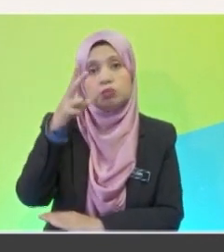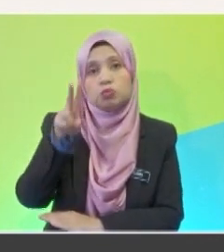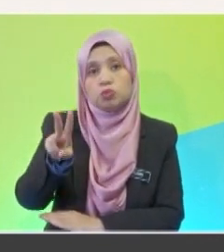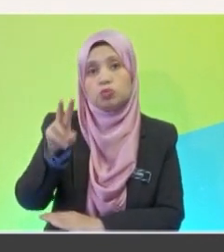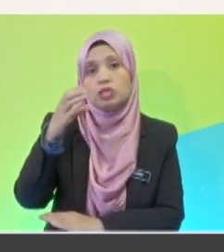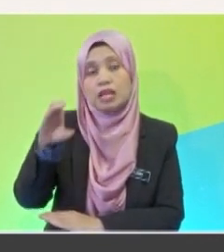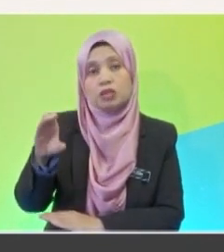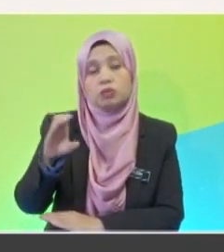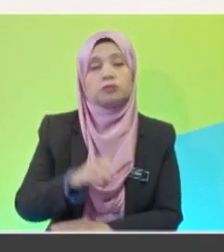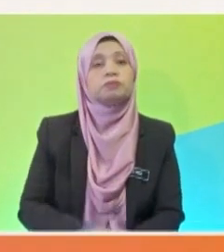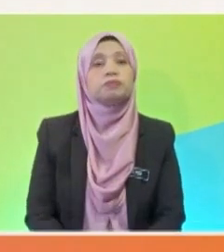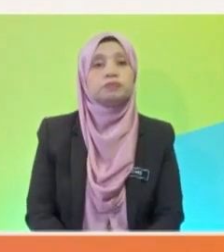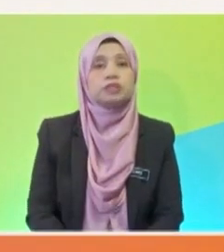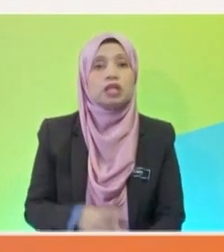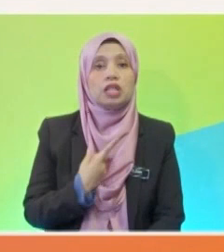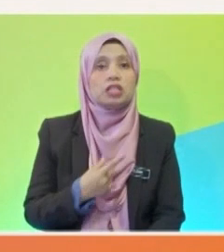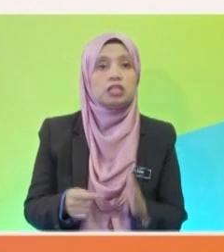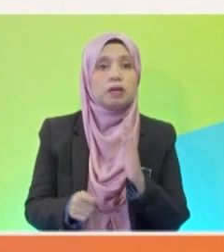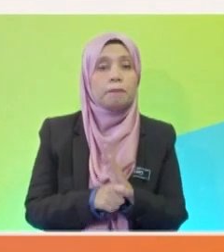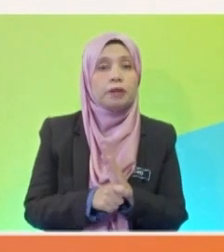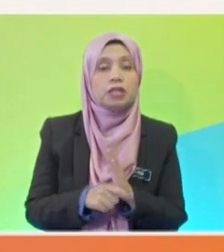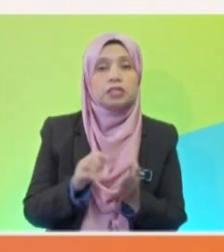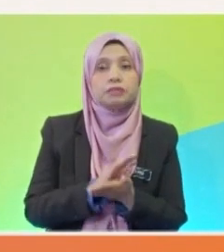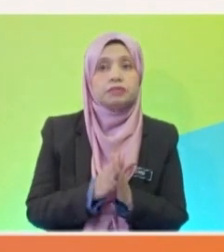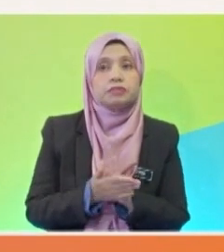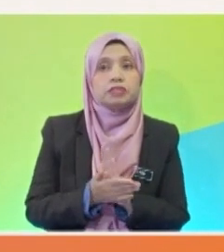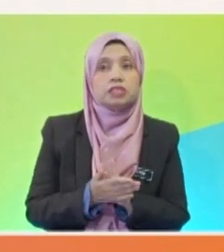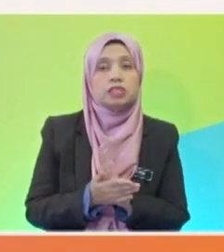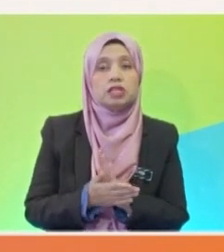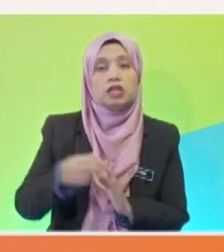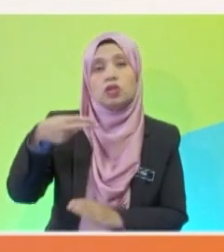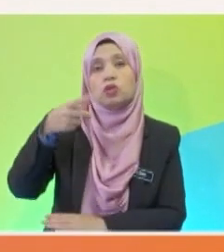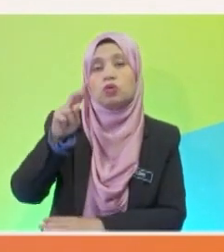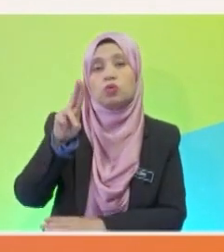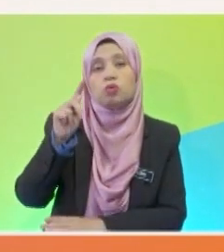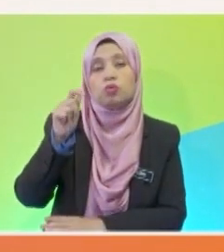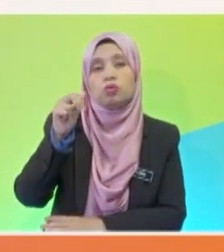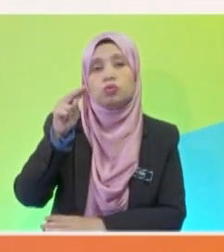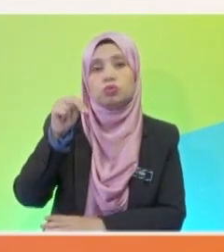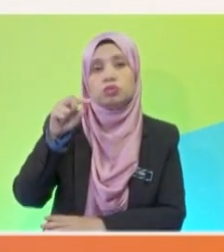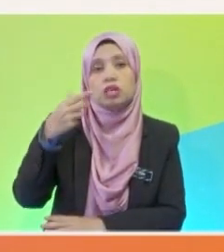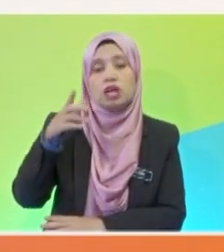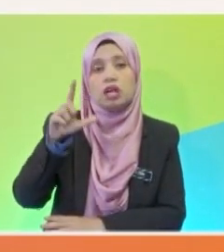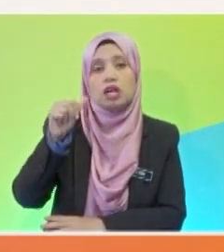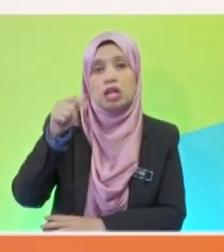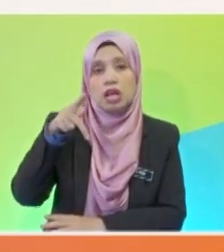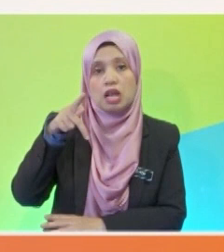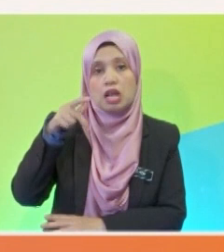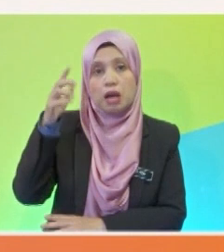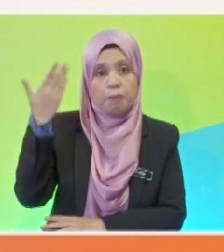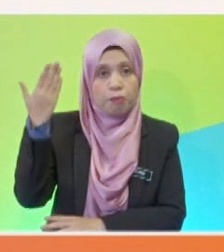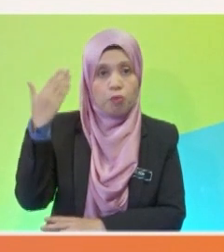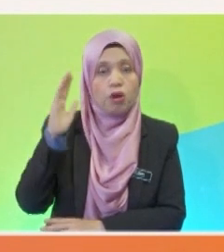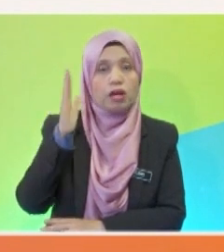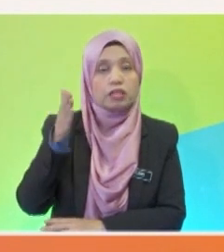ni. Okey, kita akan tambah. Jadi ia akan jadi seperti ini. Hutang lapuk akan mengurangkan akaun belum terima. Maksudnya hutang lapuk